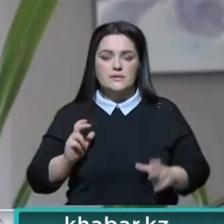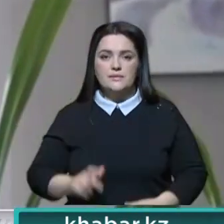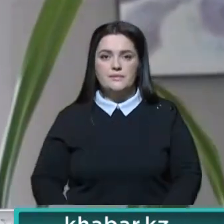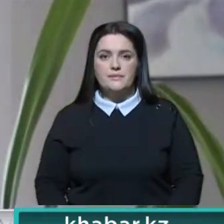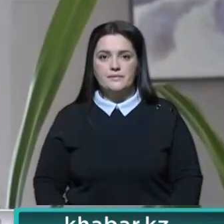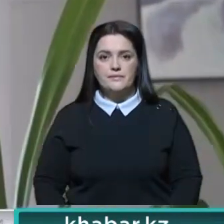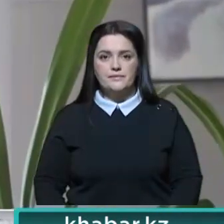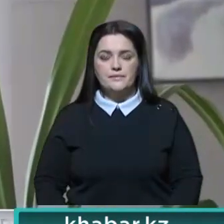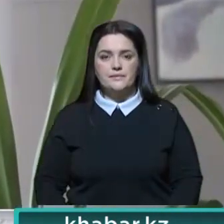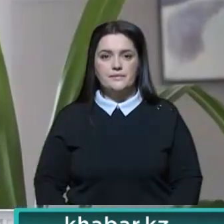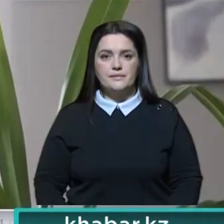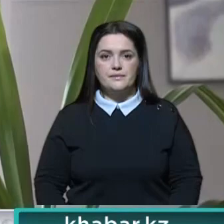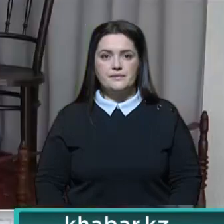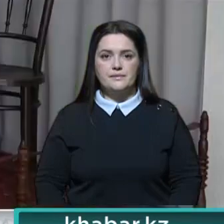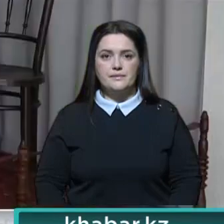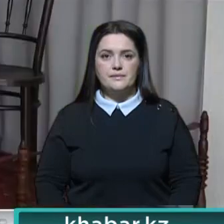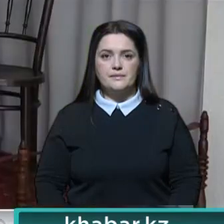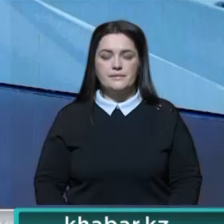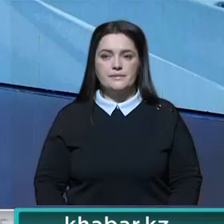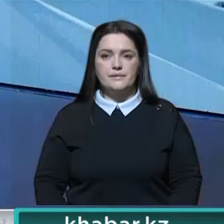и студенты.